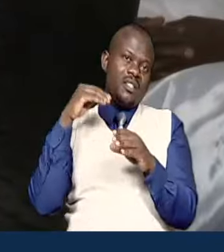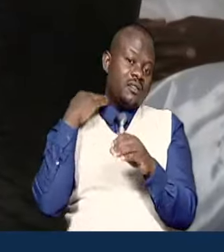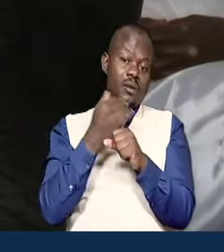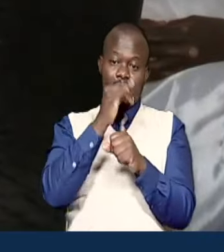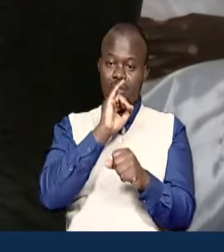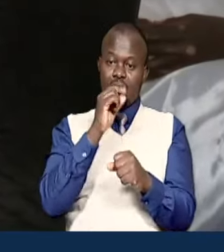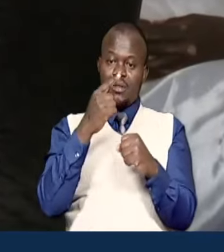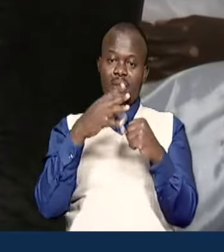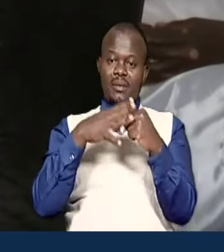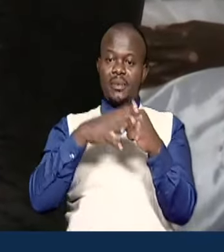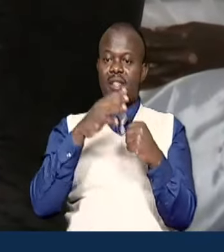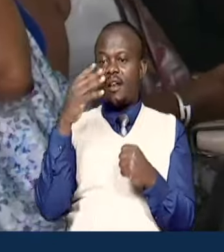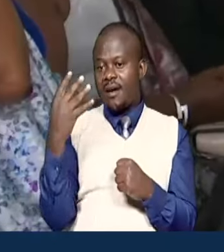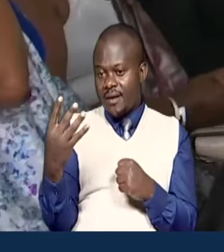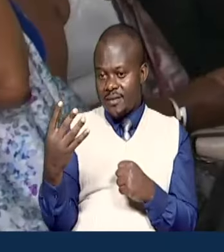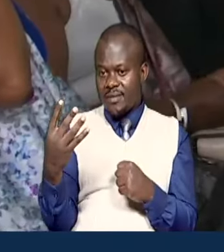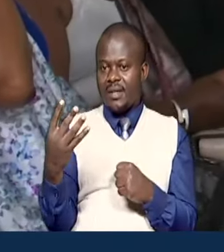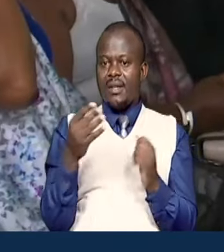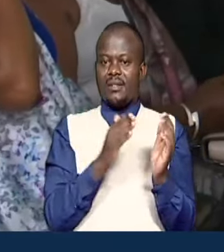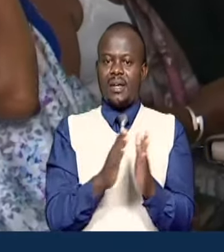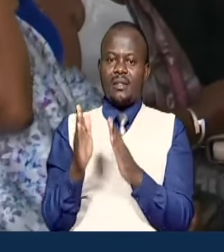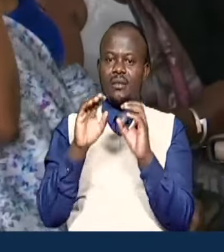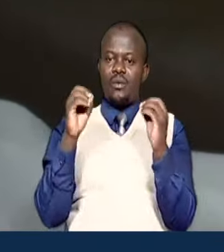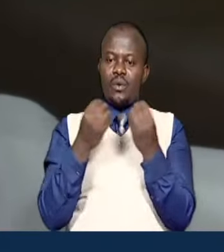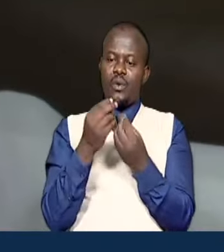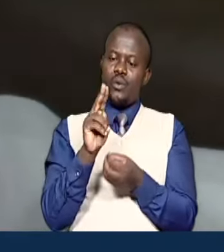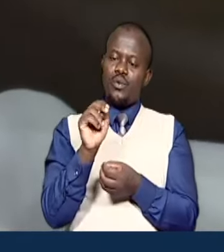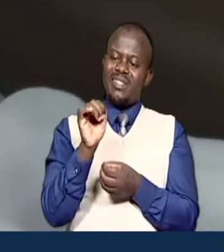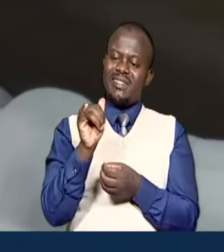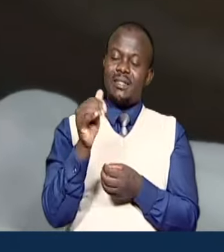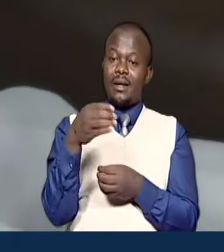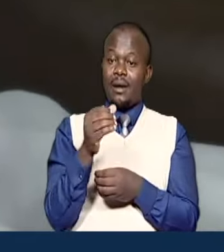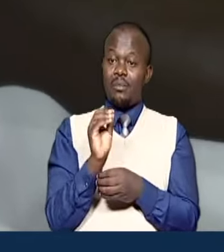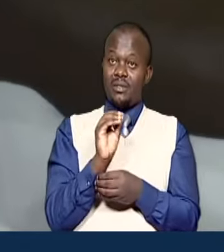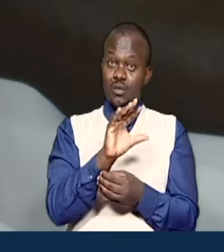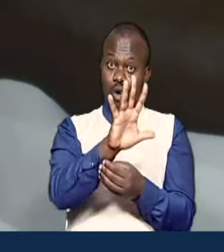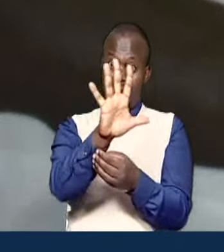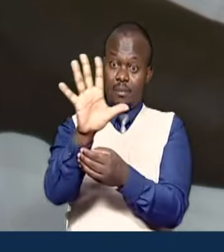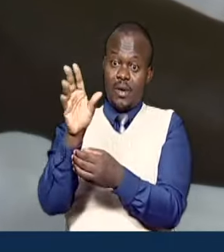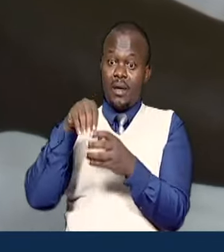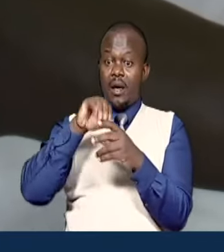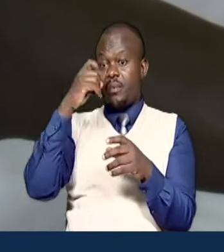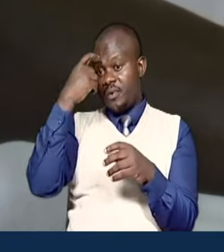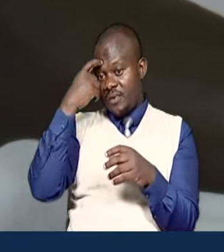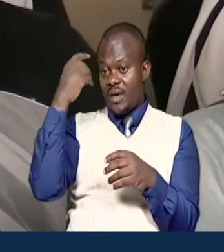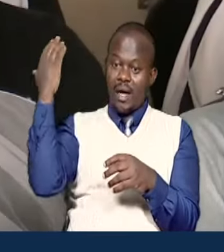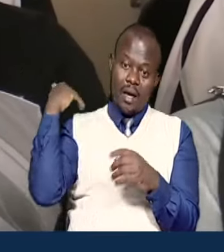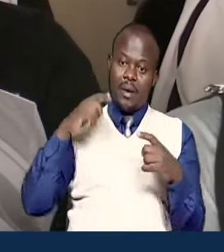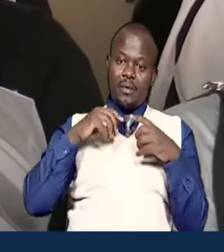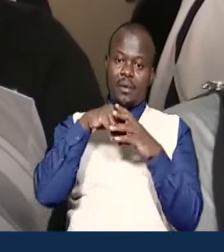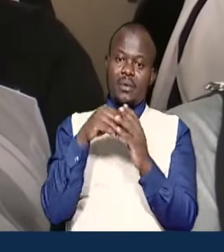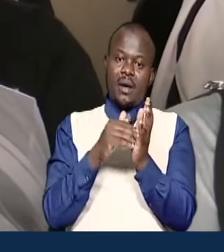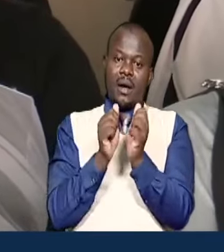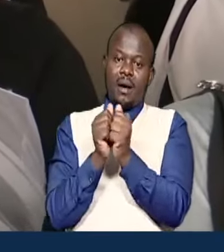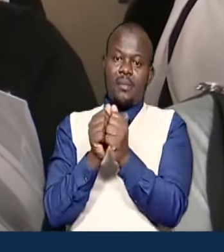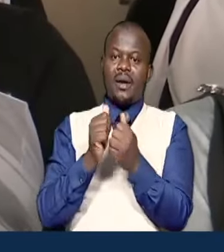mu 1994 cyateguwe n'umuryango Unity Club Intwara Rumuri, ugizwe n'abari muri guverinoma, abayihozemo